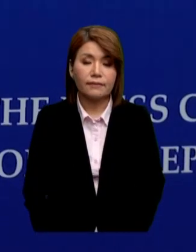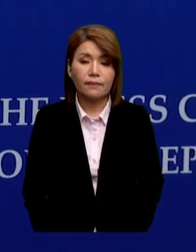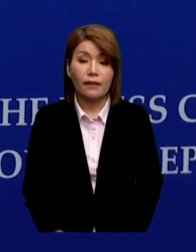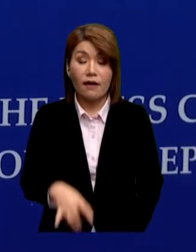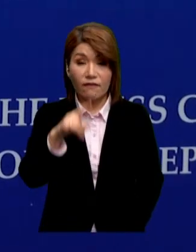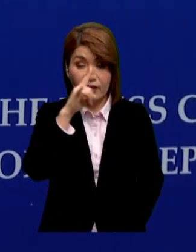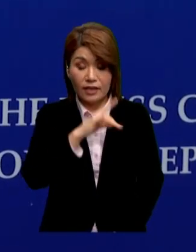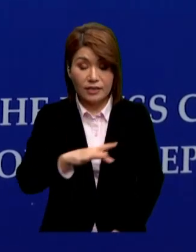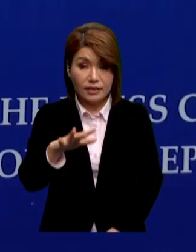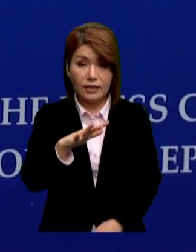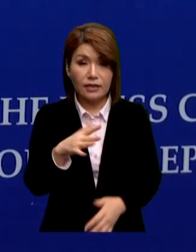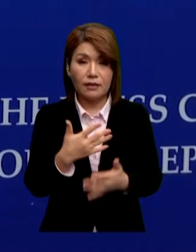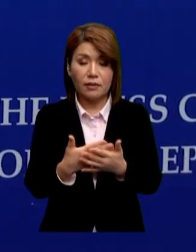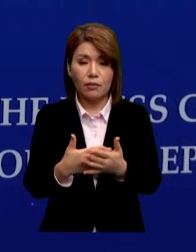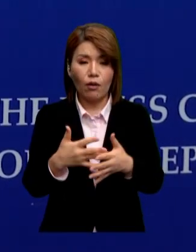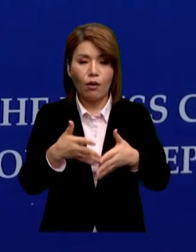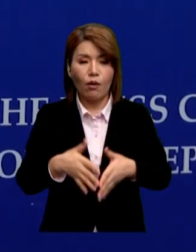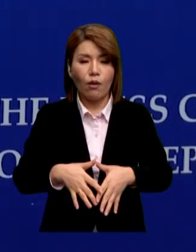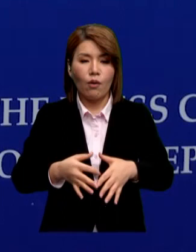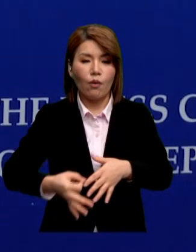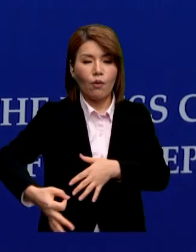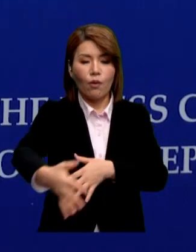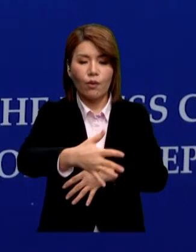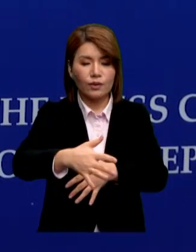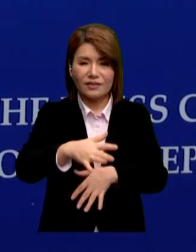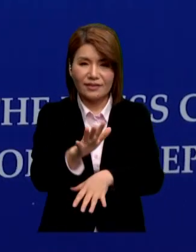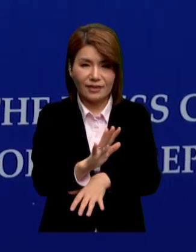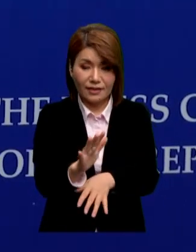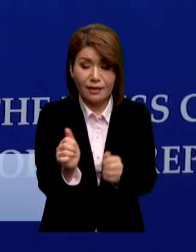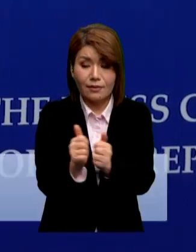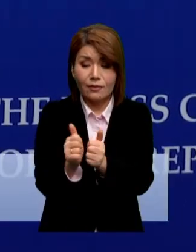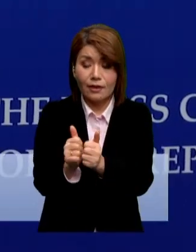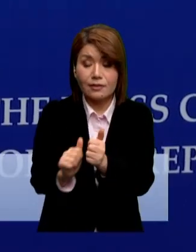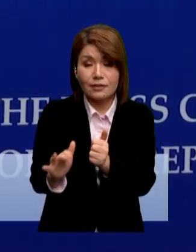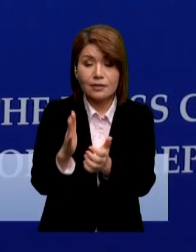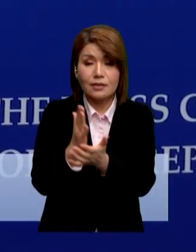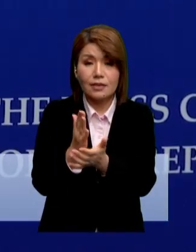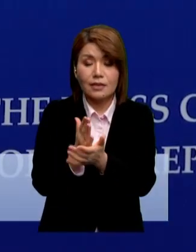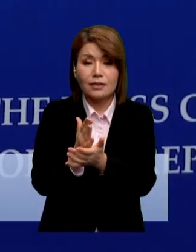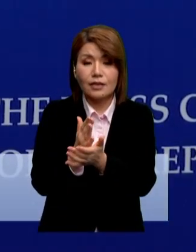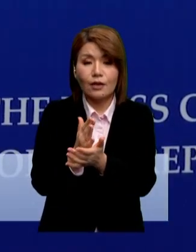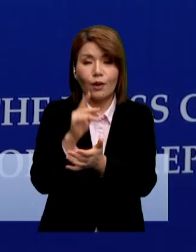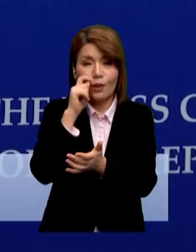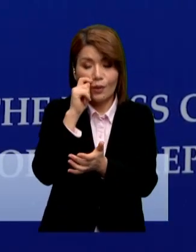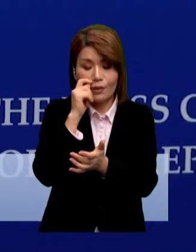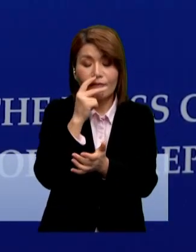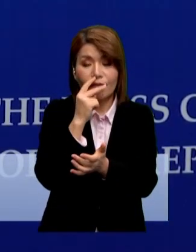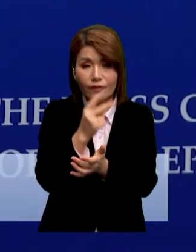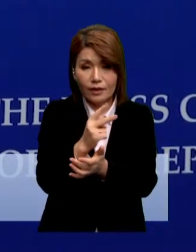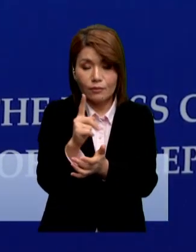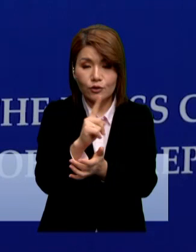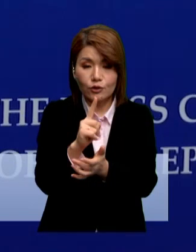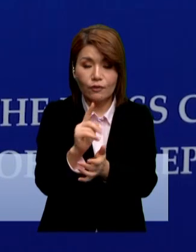Казахстан не находится где-то на острове, чтобы никто не увозил. У нас есть соседи. И на примере лука мы видим, в